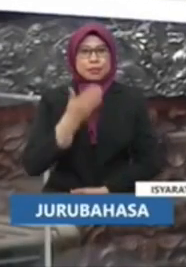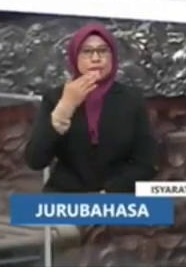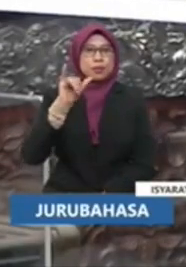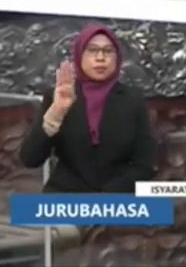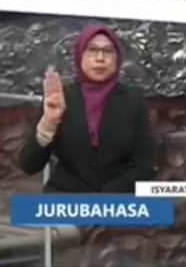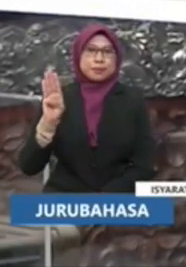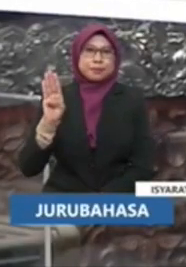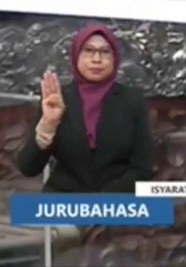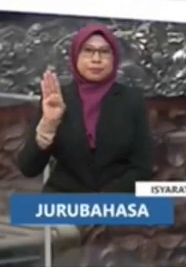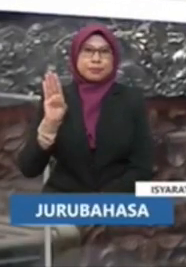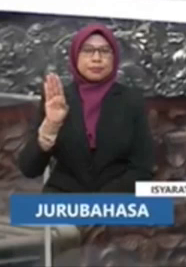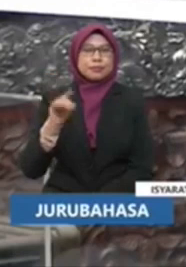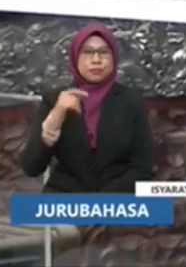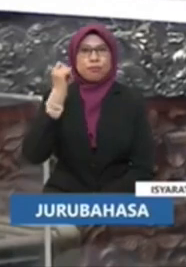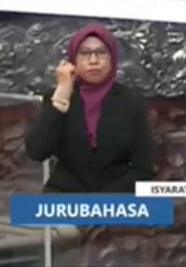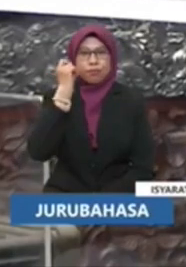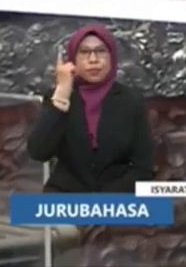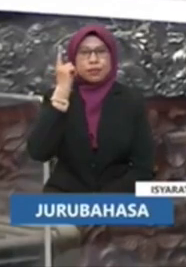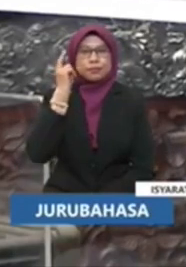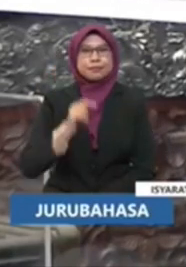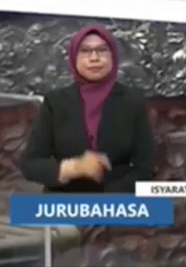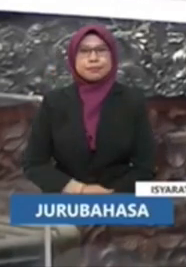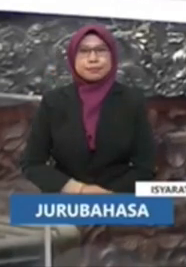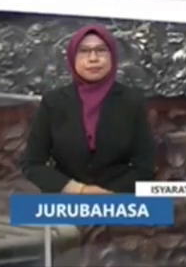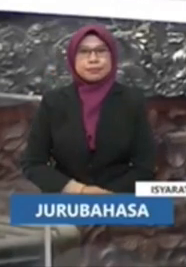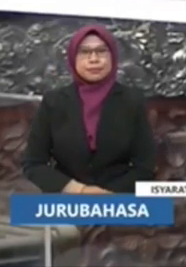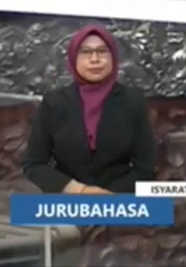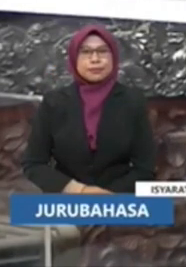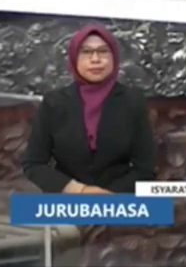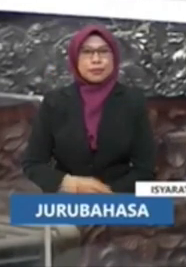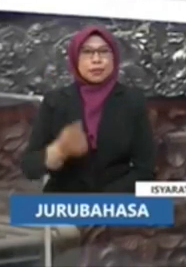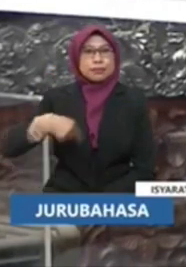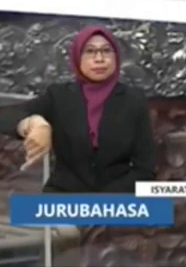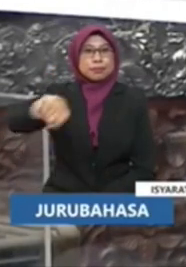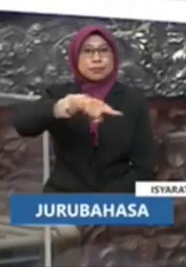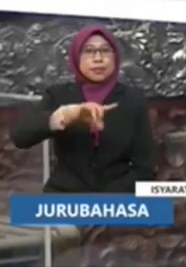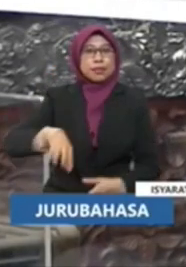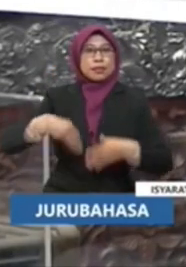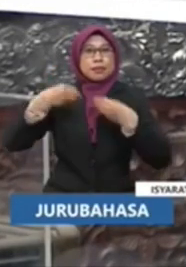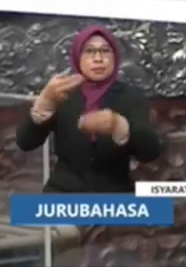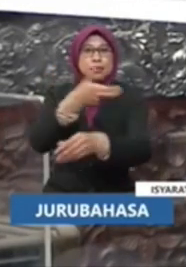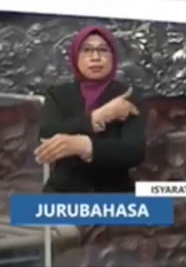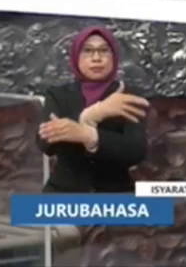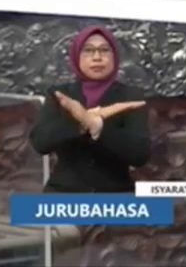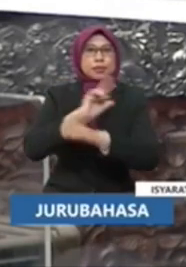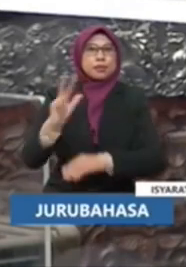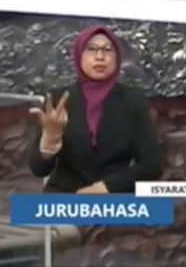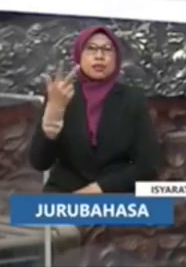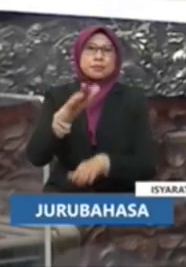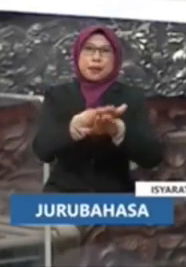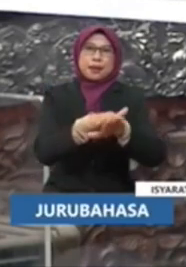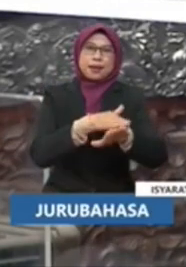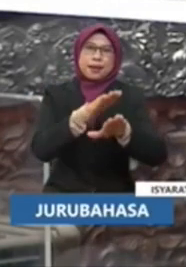Terima kasih, Yang Berhormat. Kita memang sedar mereka yang pemberian dos ketiga ini agak